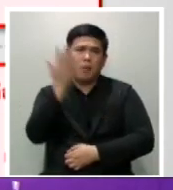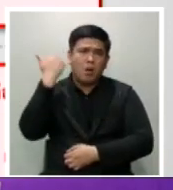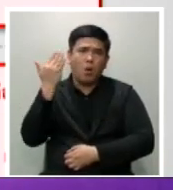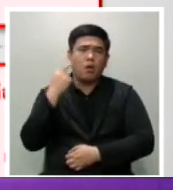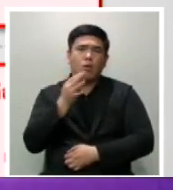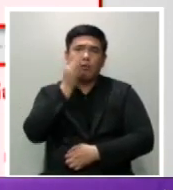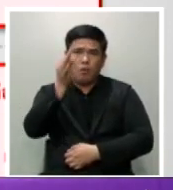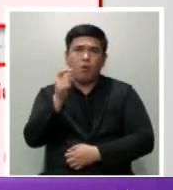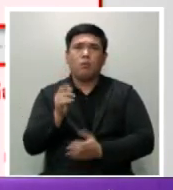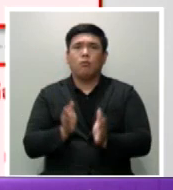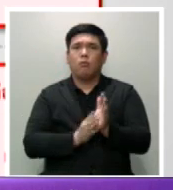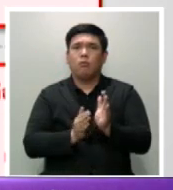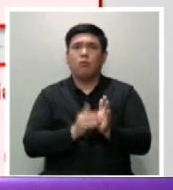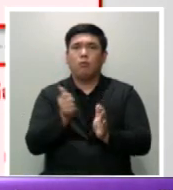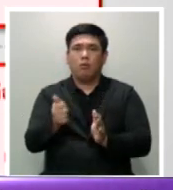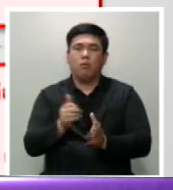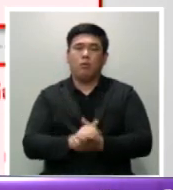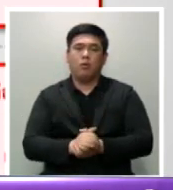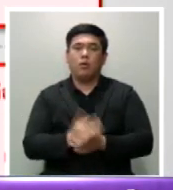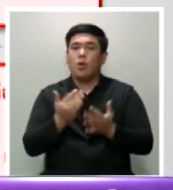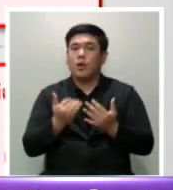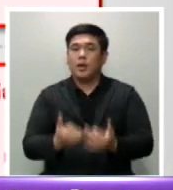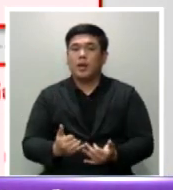พราะถ้าวันนั้นเขาไม่ยันกลับไปวันนี้